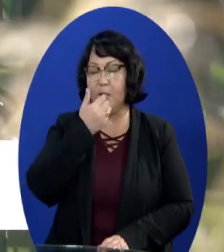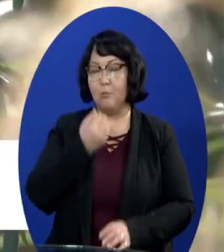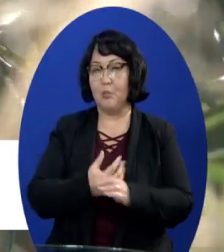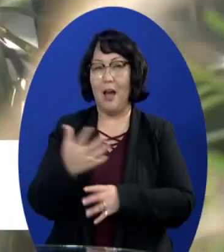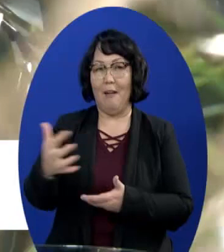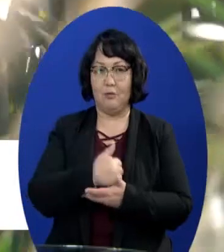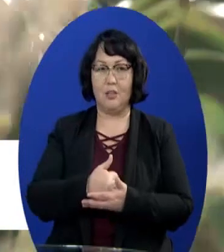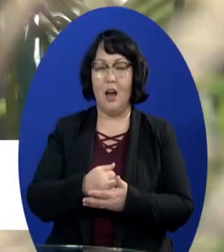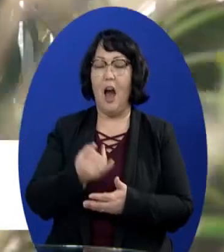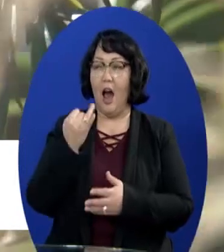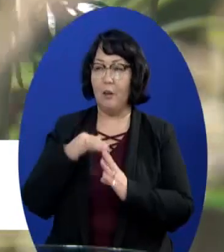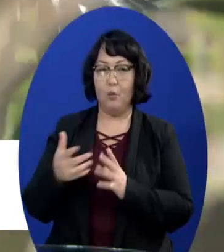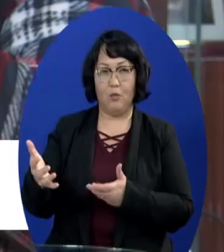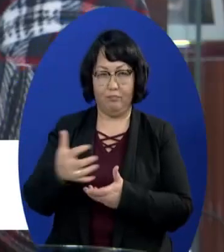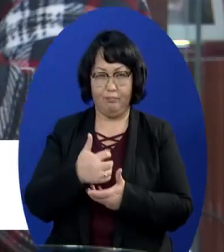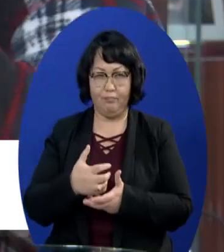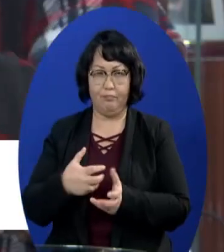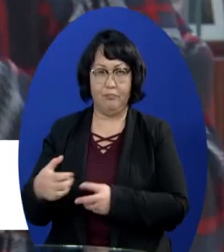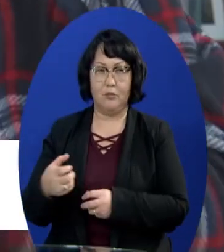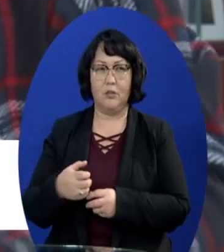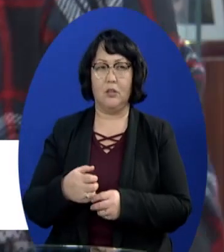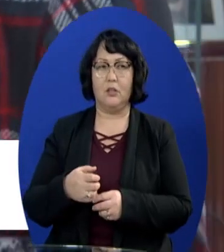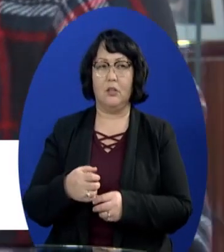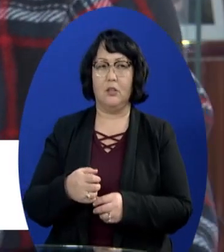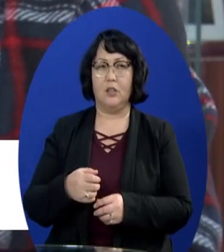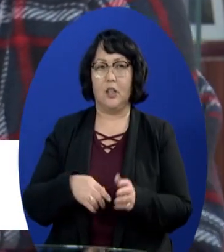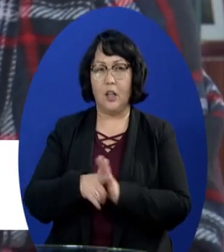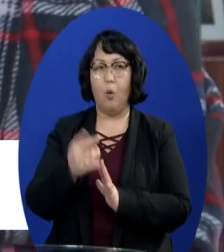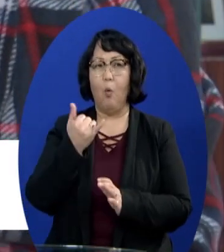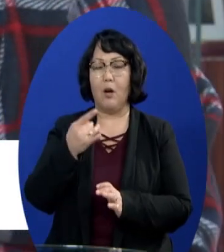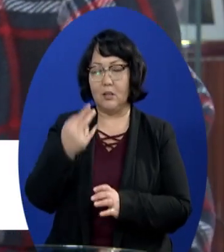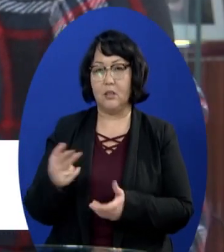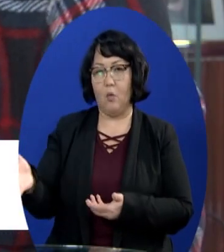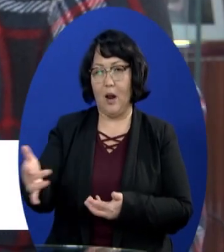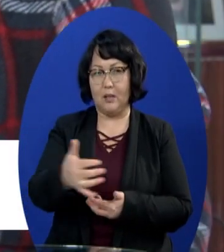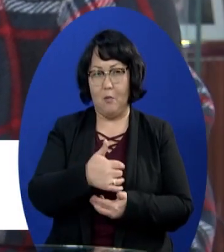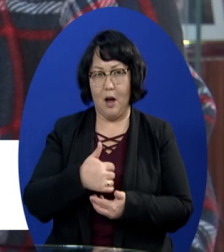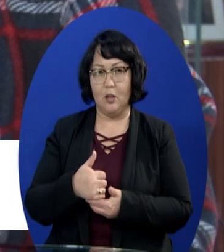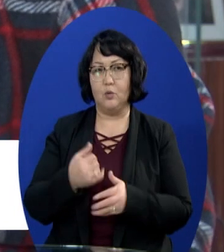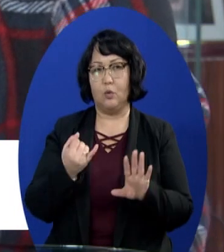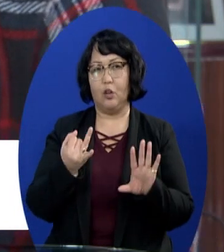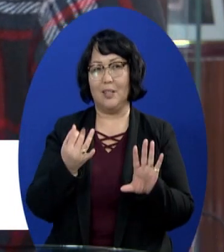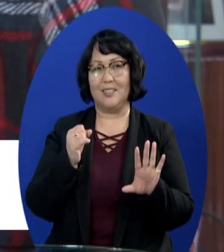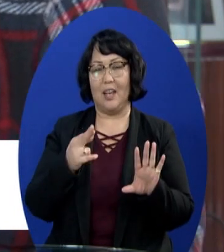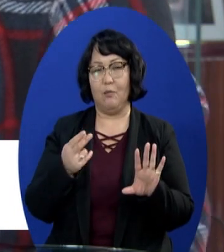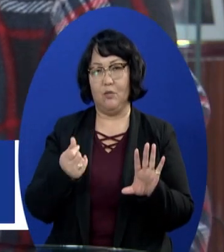бол одоо ургацтай өртсөн. Доодлал одоо дөнгөж энэ жил одоо эхлээд ургац авч байгаа гэхдээ 6 7 сая төгрөгөөс дээш одоо